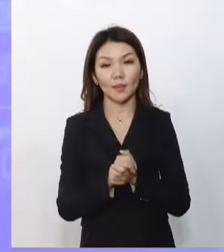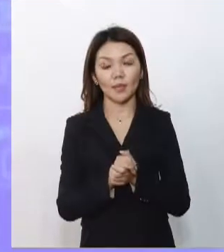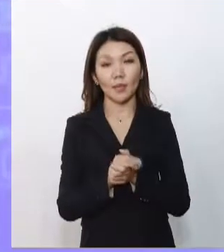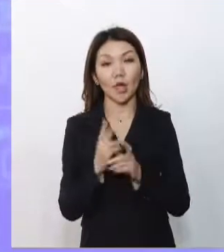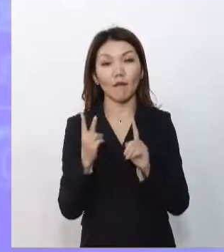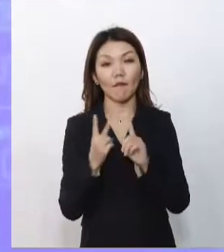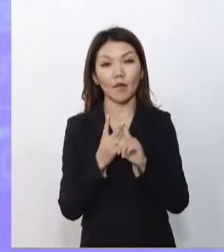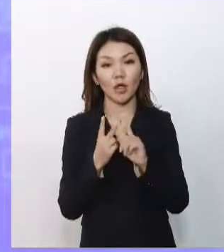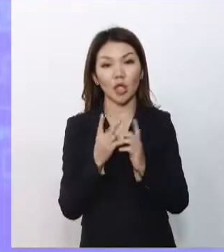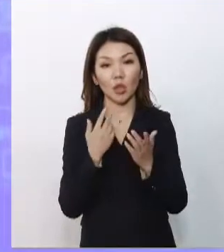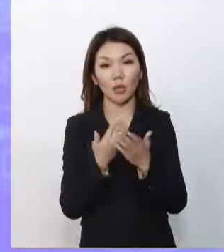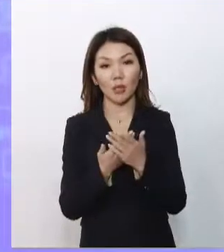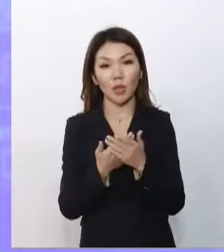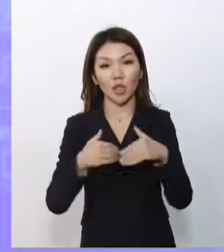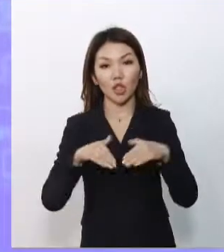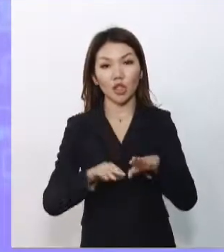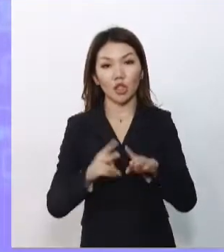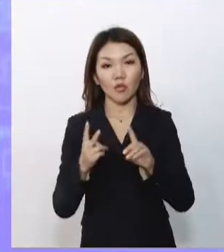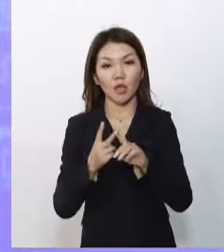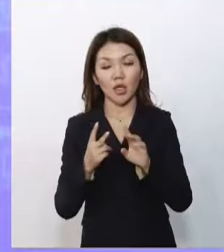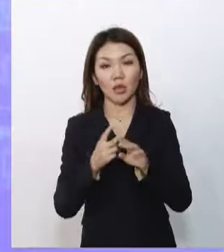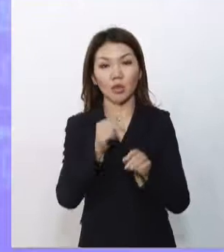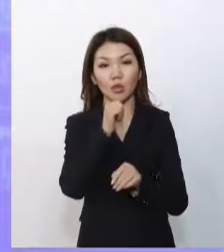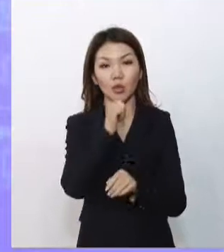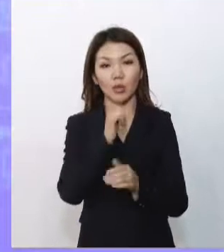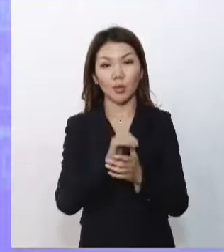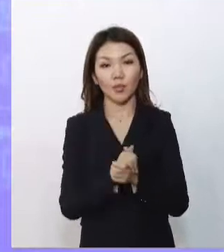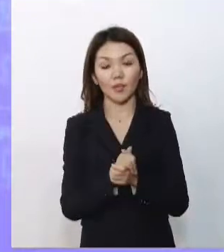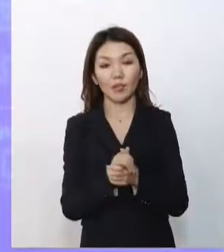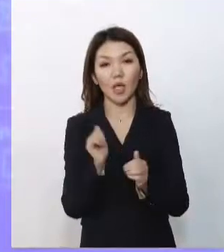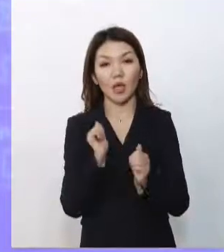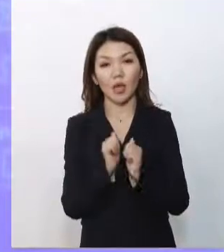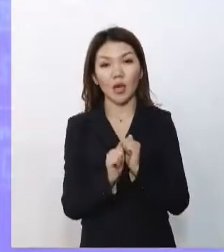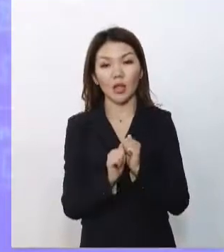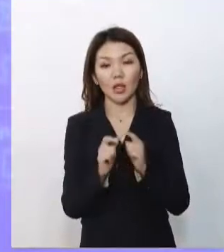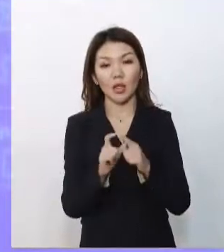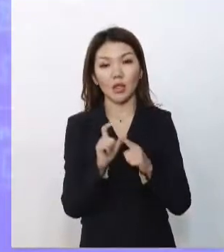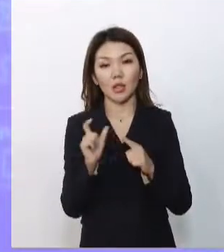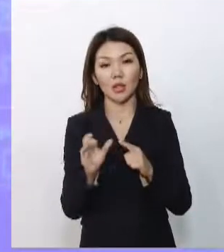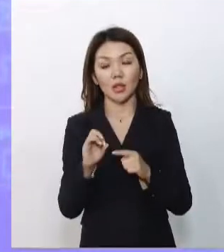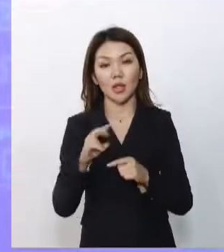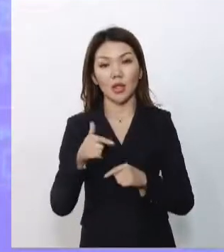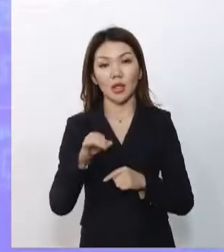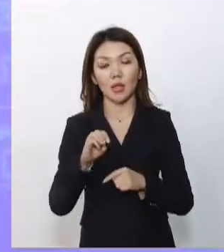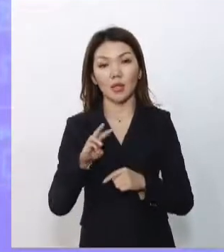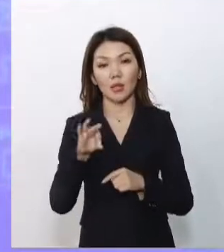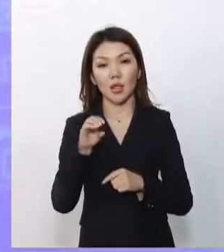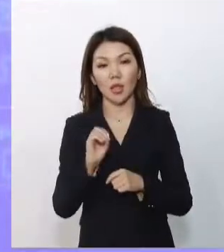10. Второе выражение. Решим вторым способом. Каждое слагаемое разделили на